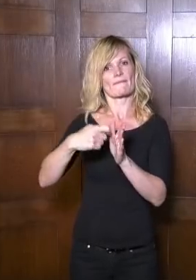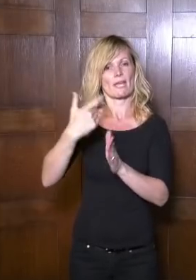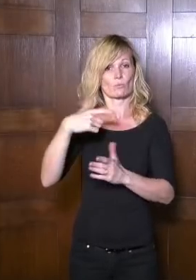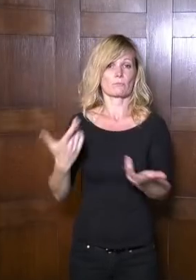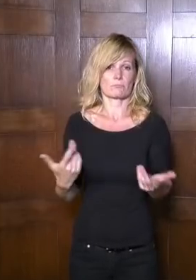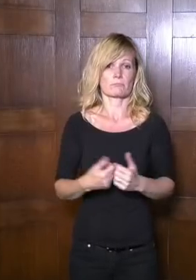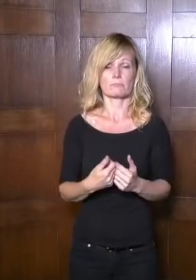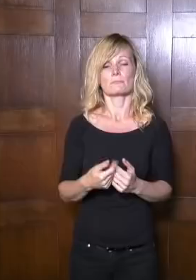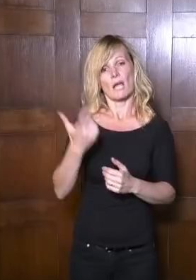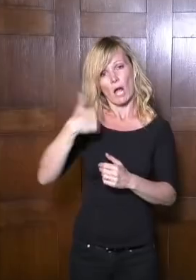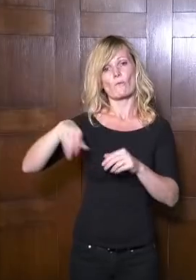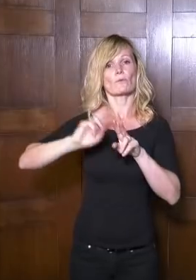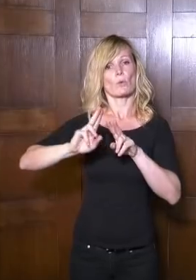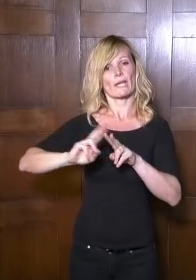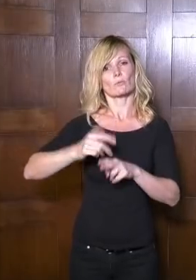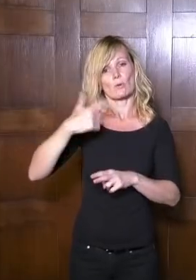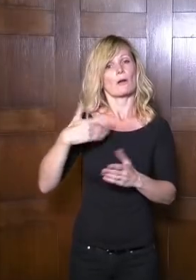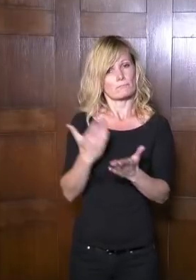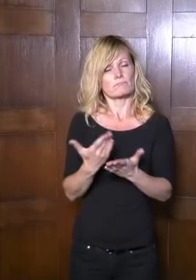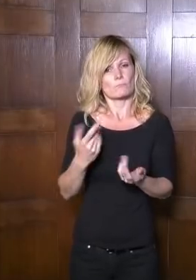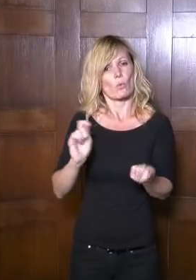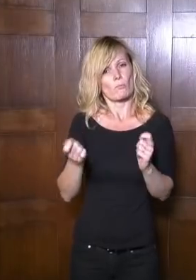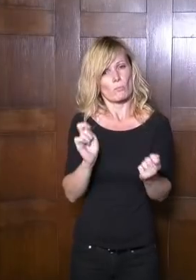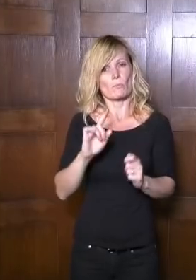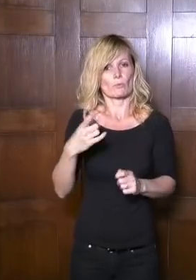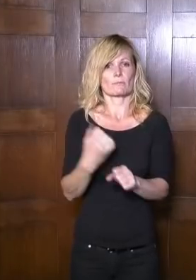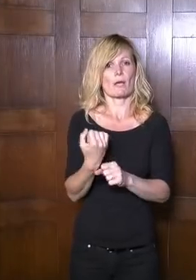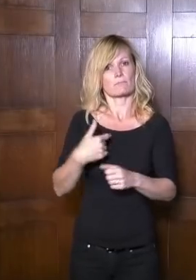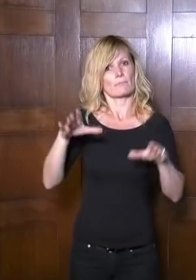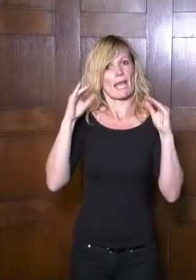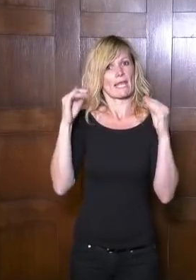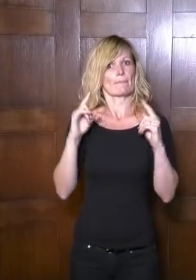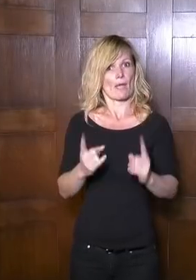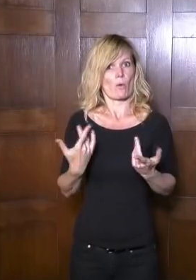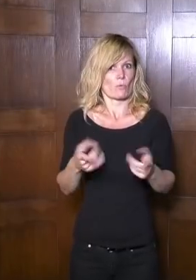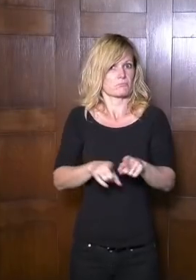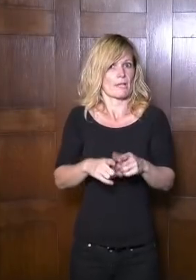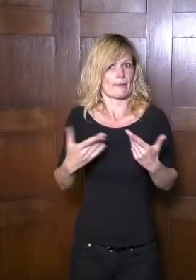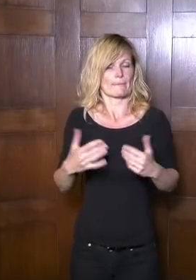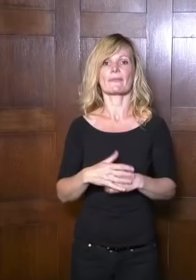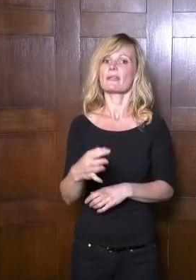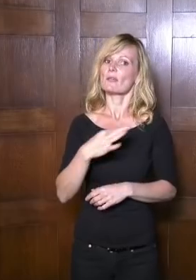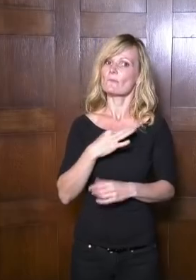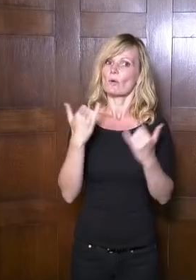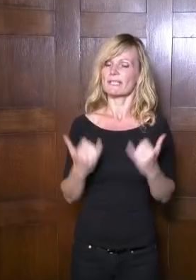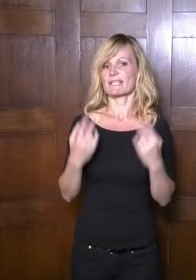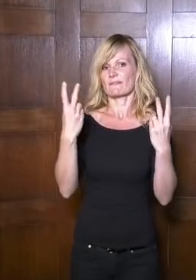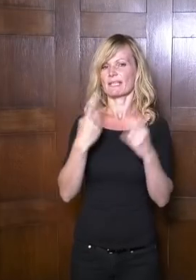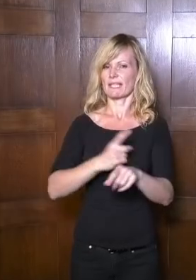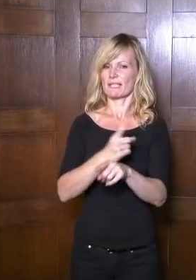auch korrigiert worden sind. Für mich ist wichtig in dieser besonderen Zeit, dass die Gesellschaft zusammenbleibt, dass